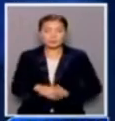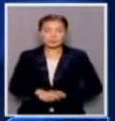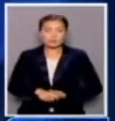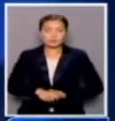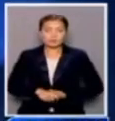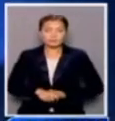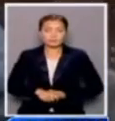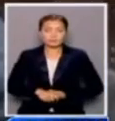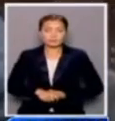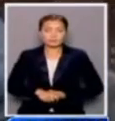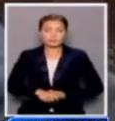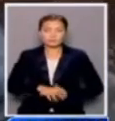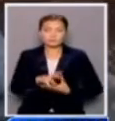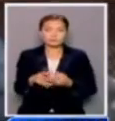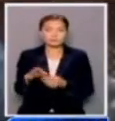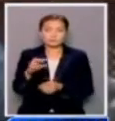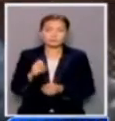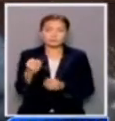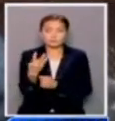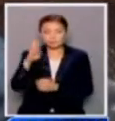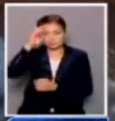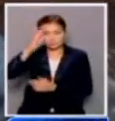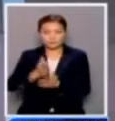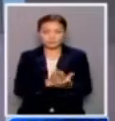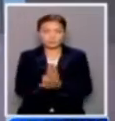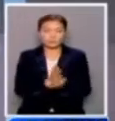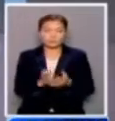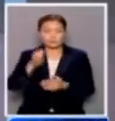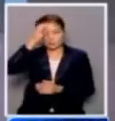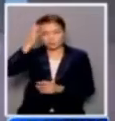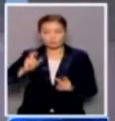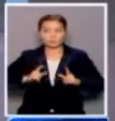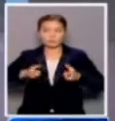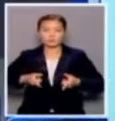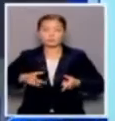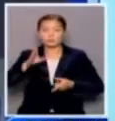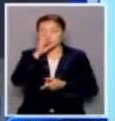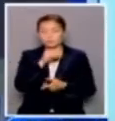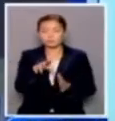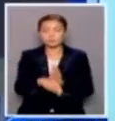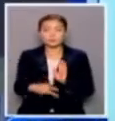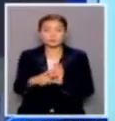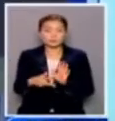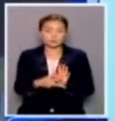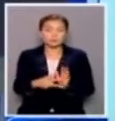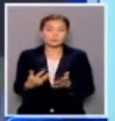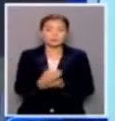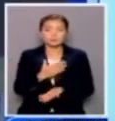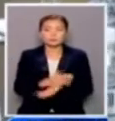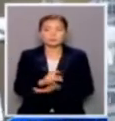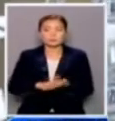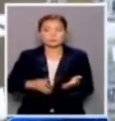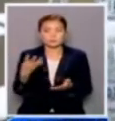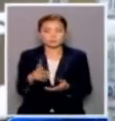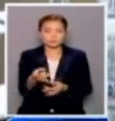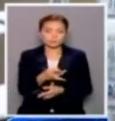дайындай бастадым. Жалпы облыс бойынша 14 мемлекеттік қызметші академияға түсуге ниет білдірген. Оның тек 8-інің бағы жанған. Енді